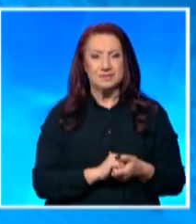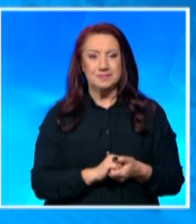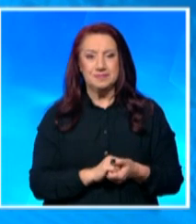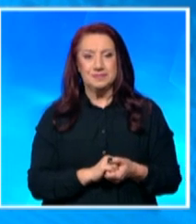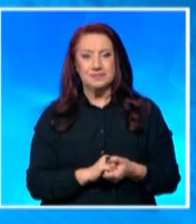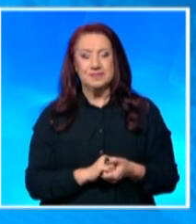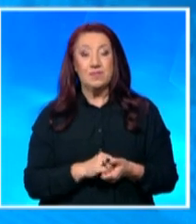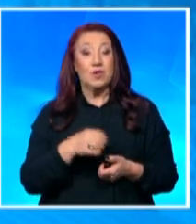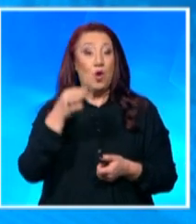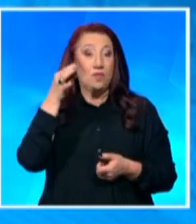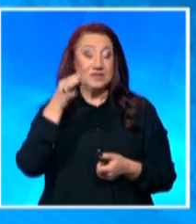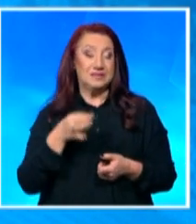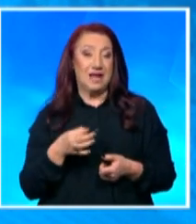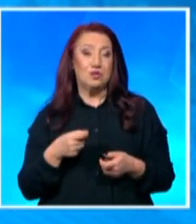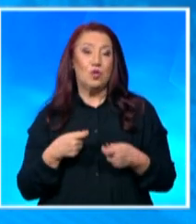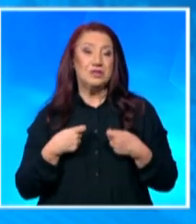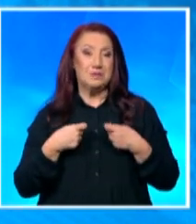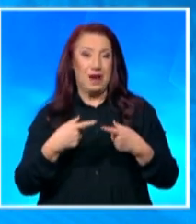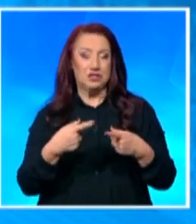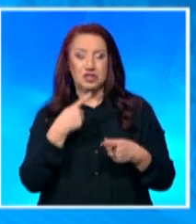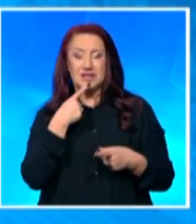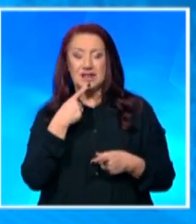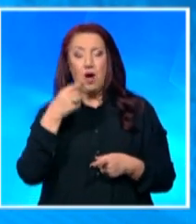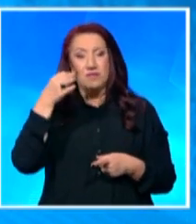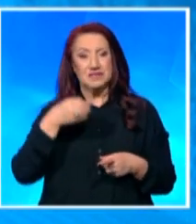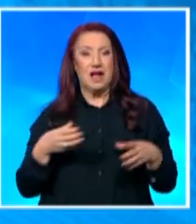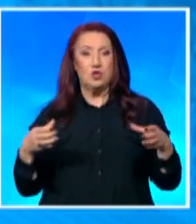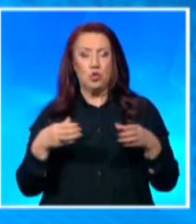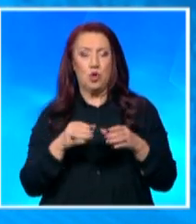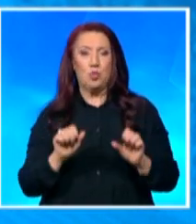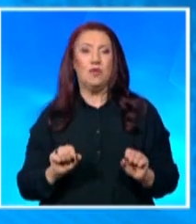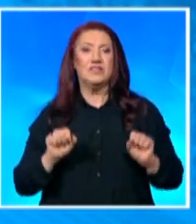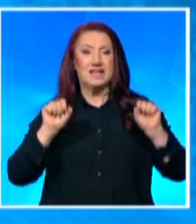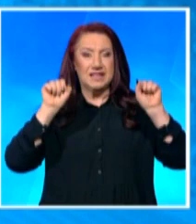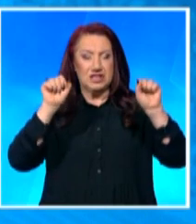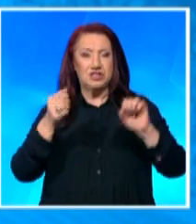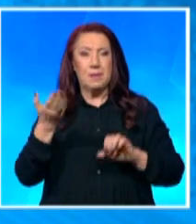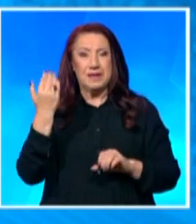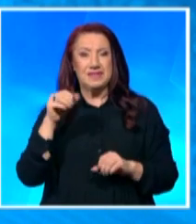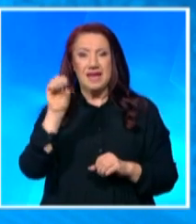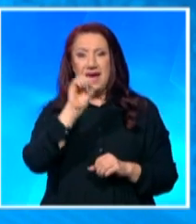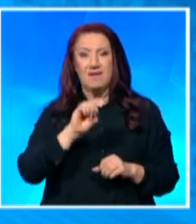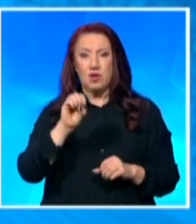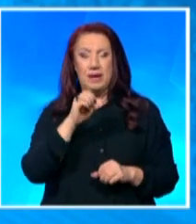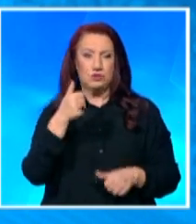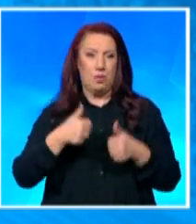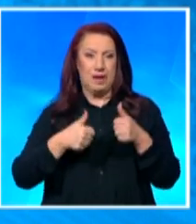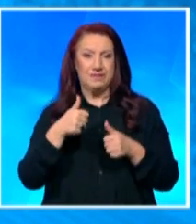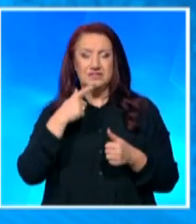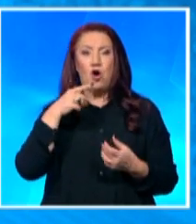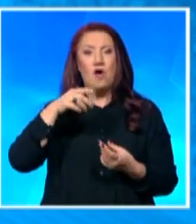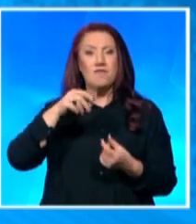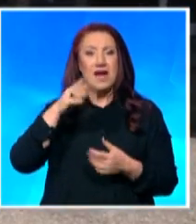Официално изпращане за националния тим по вдигане на тежести преди Европейското първенство в Армения. Ринг ще предава пряко шампионата от